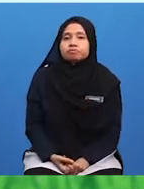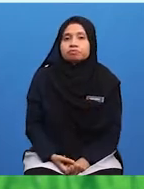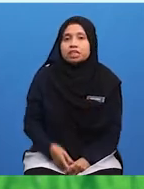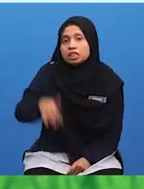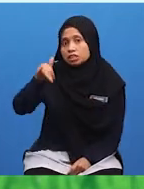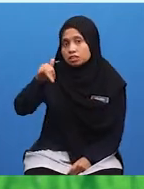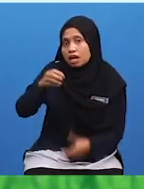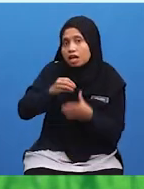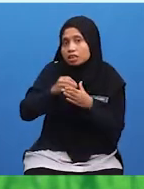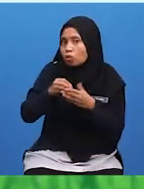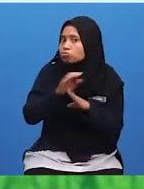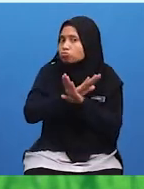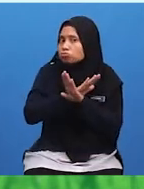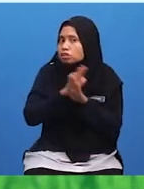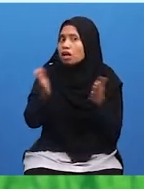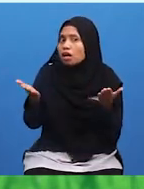Ya